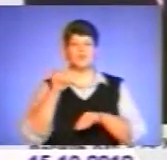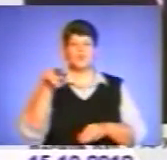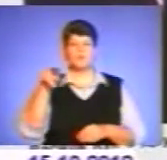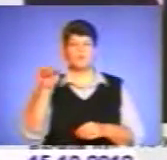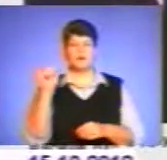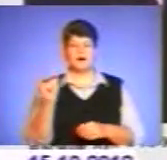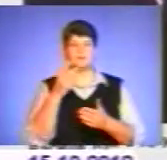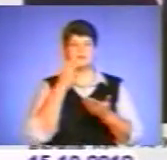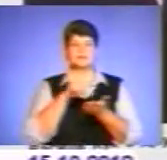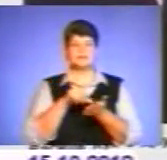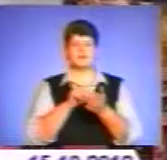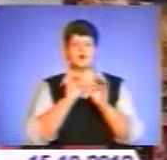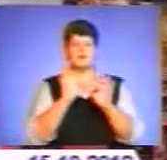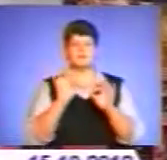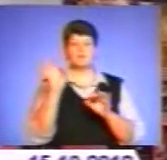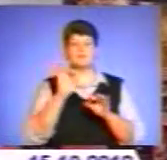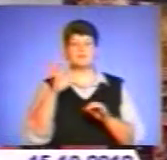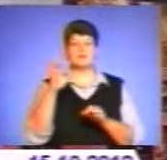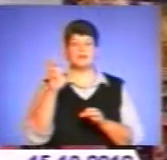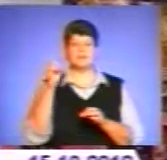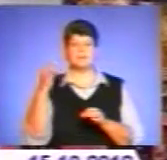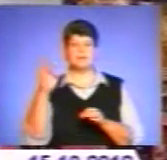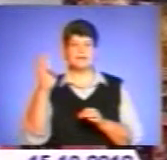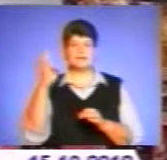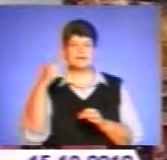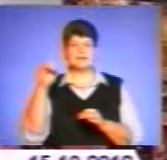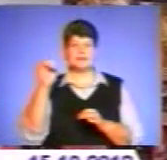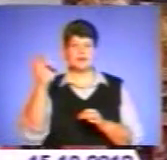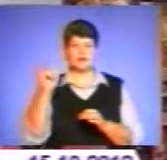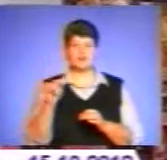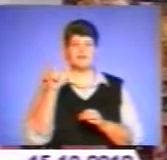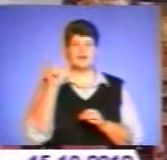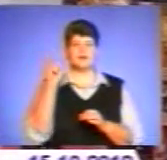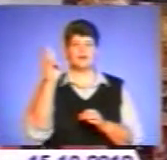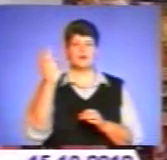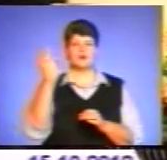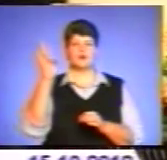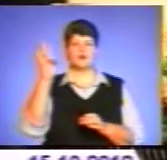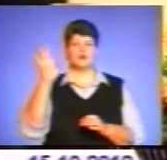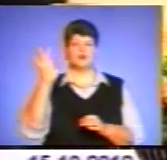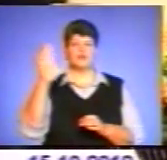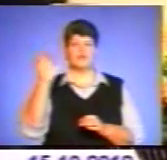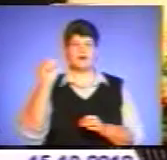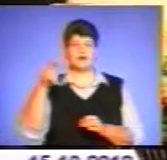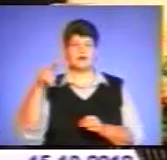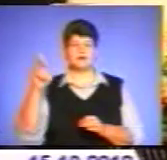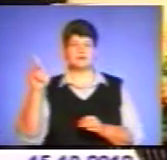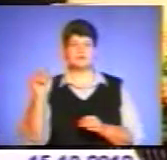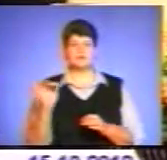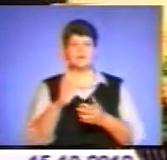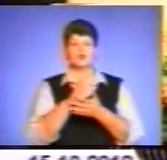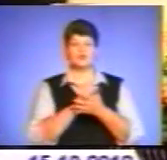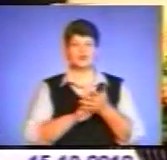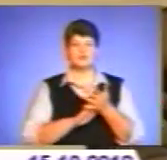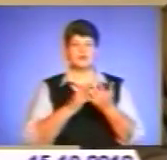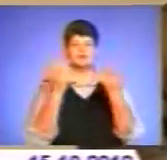експозиції представлені розповіді про Степана Бандеру, Романа Шухевича, Євгена Коновальця, Василя Кука. Продовжили академію у кінозалі